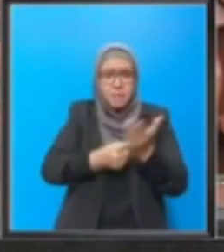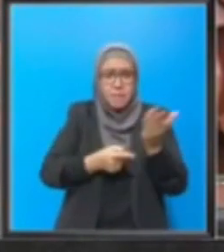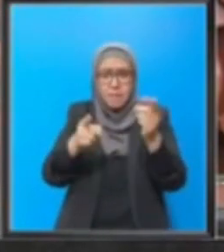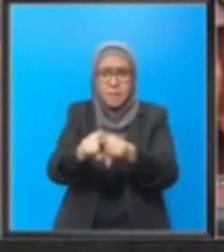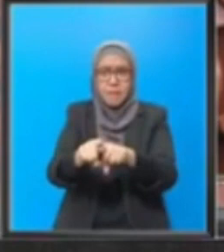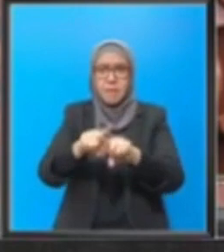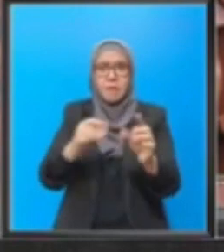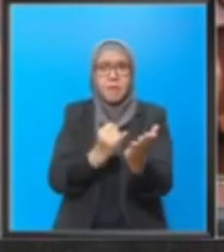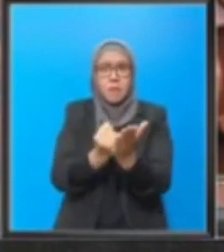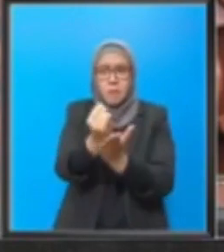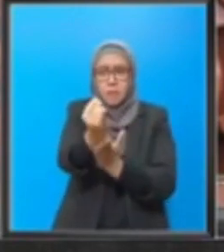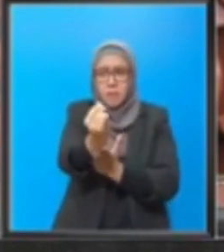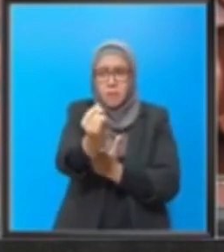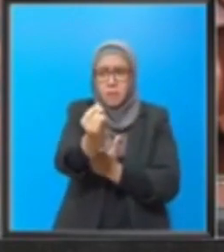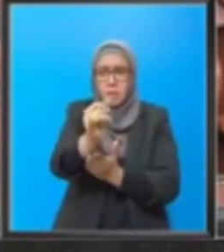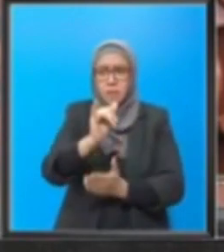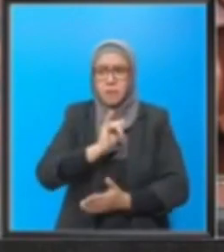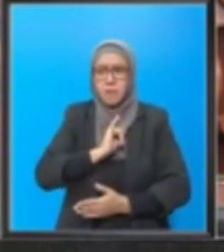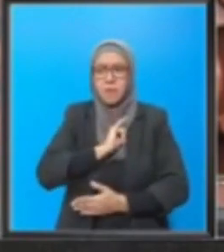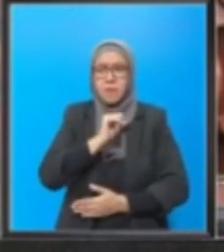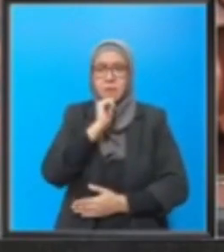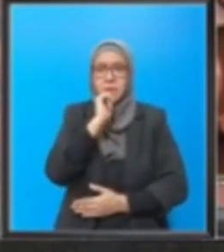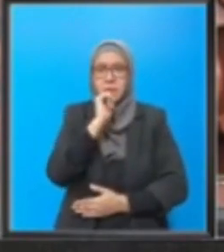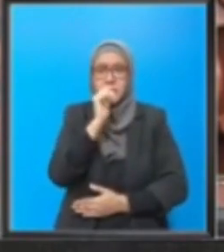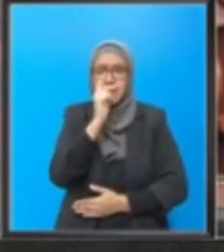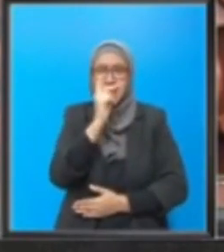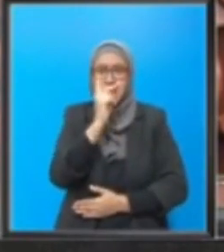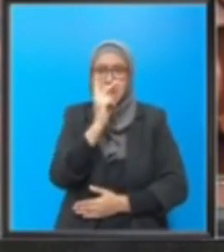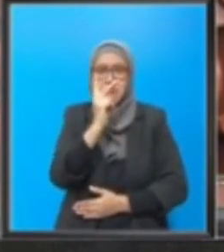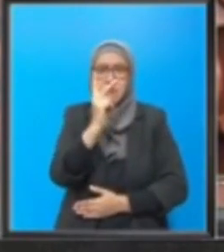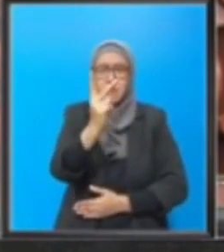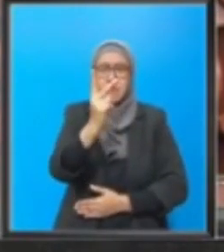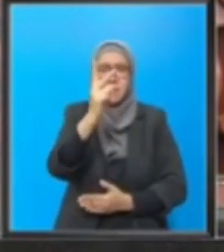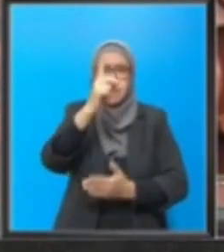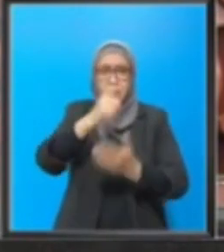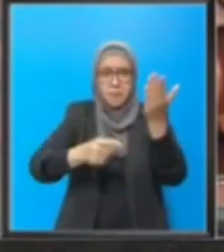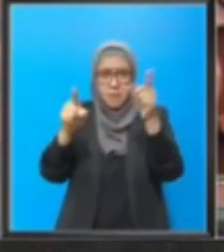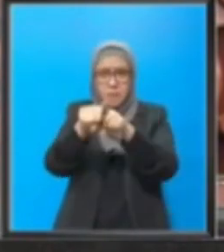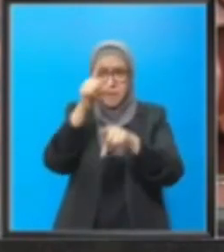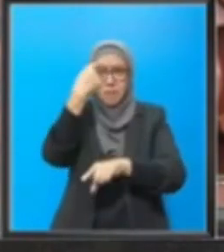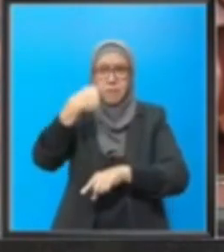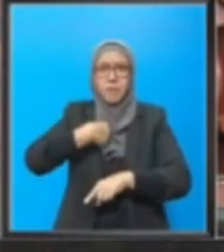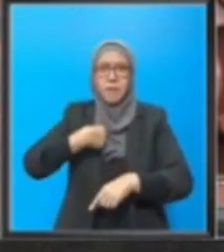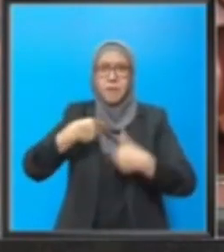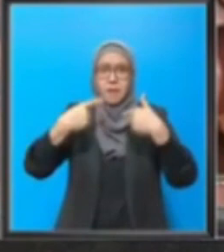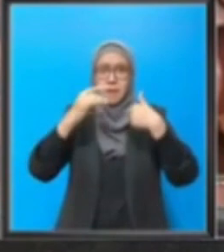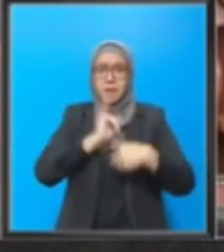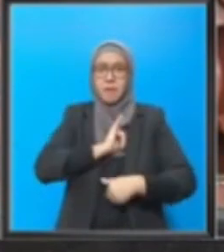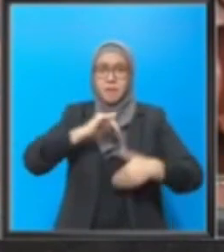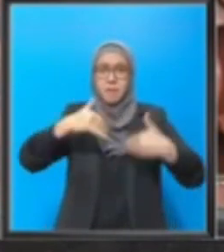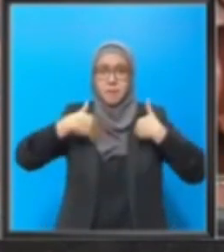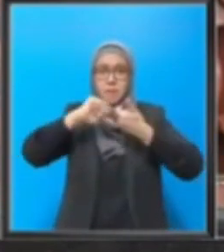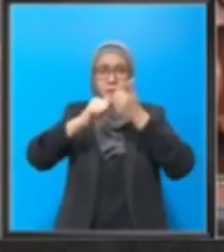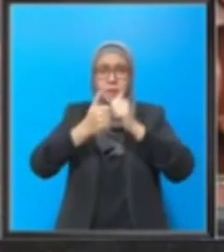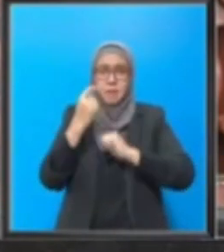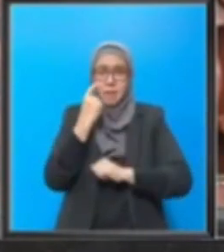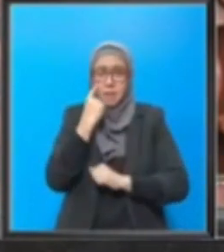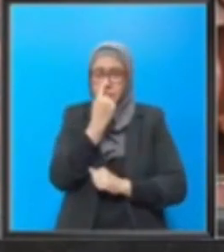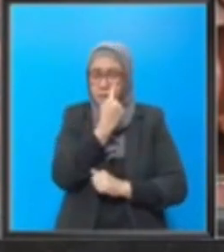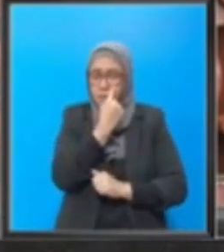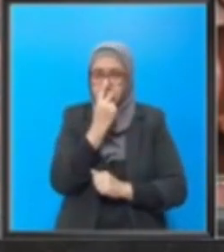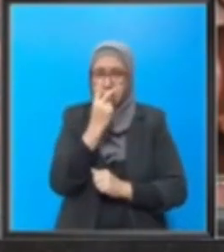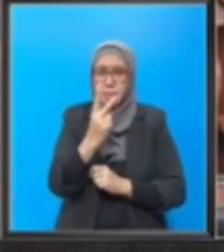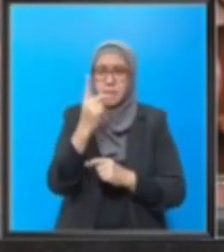Kondisi saya tak nampak apa yang terjadi sebab sekali masalah penglihatan ini m setelah mendengar penjelasan